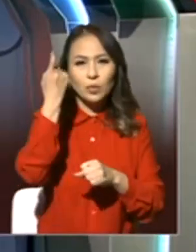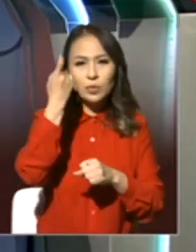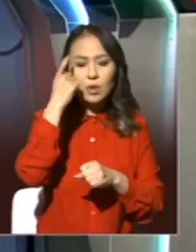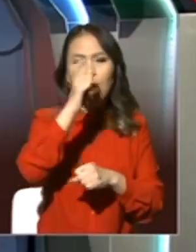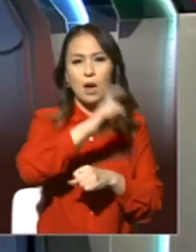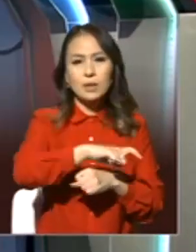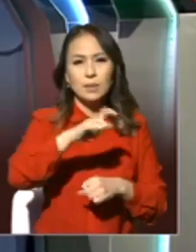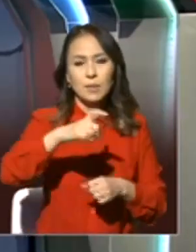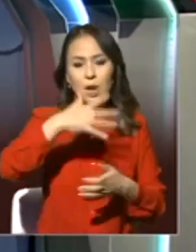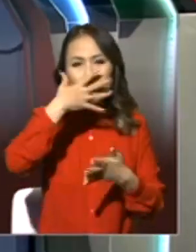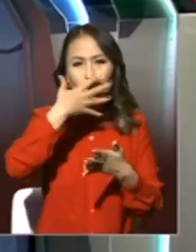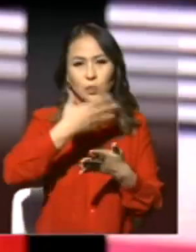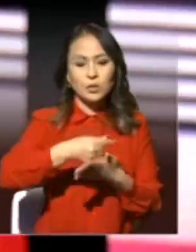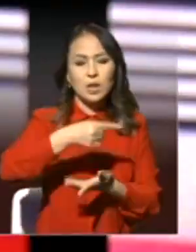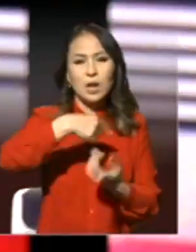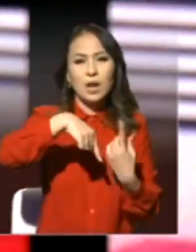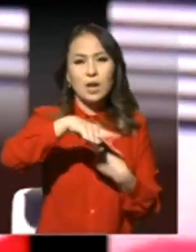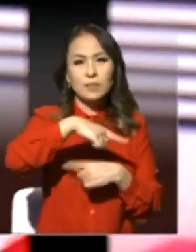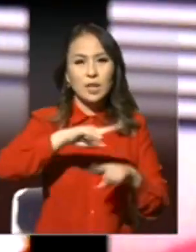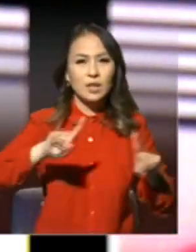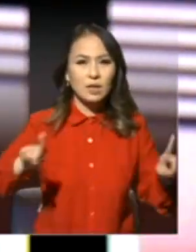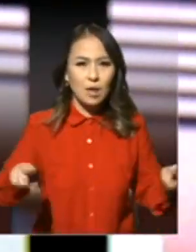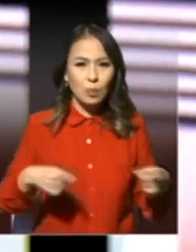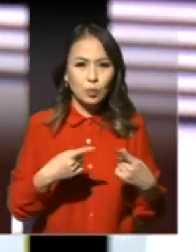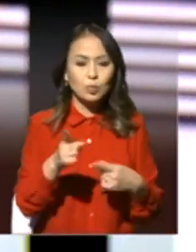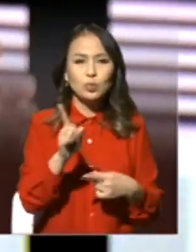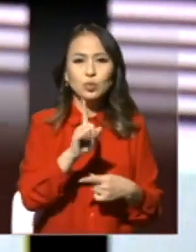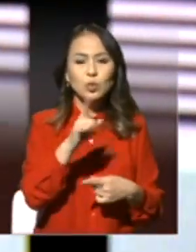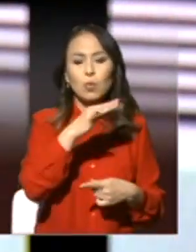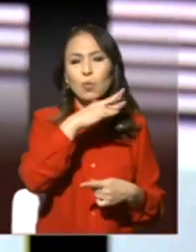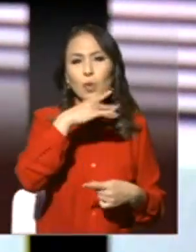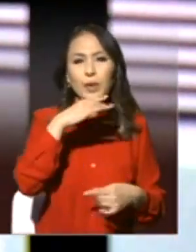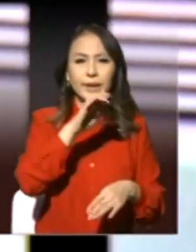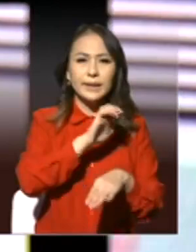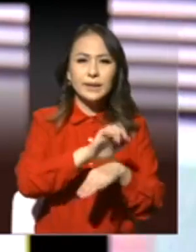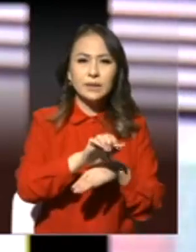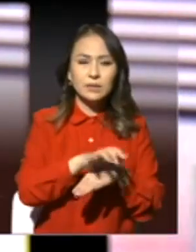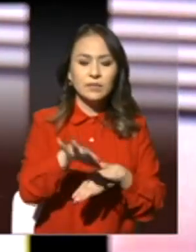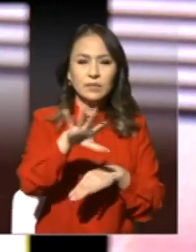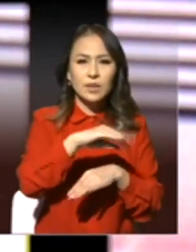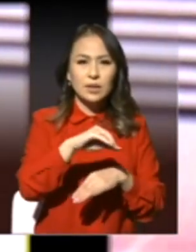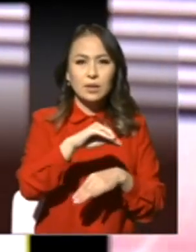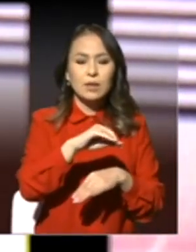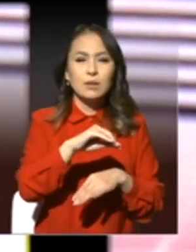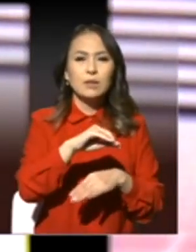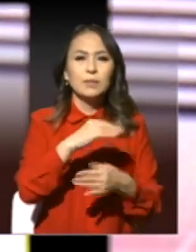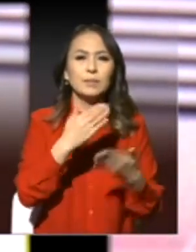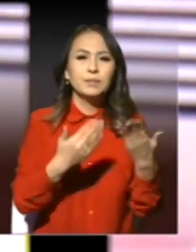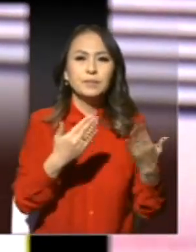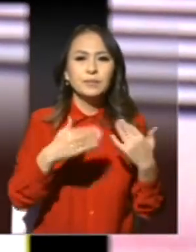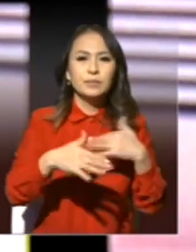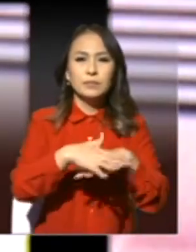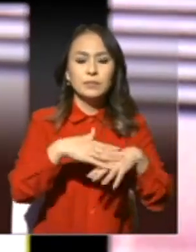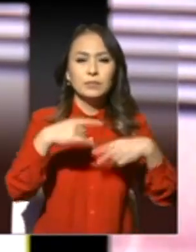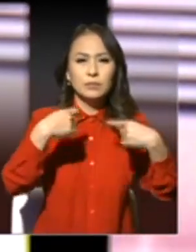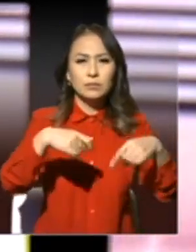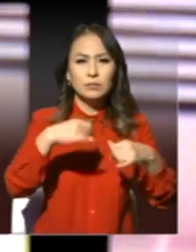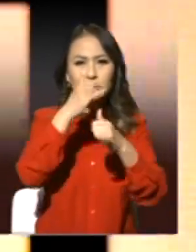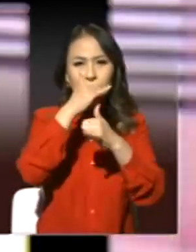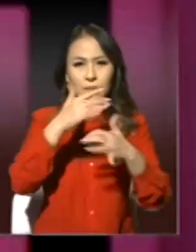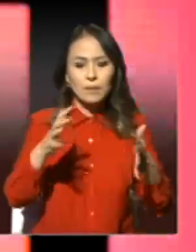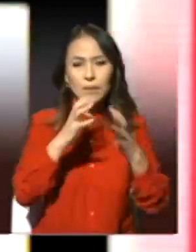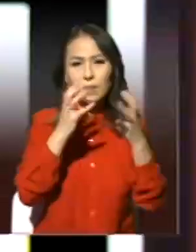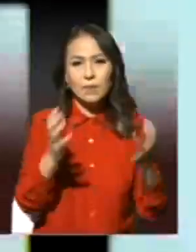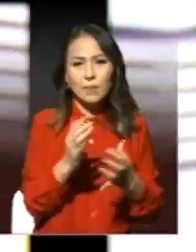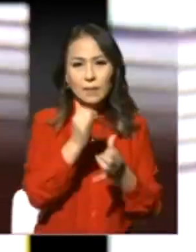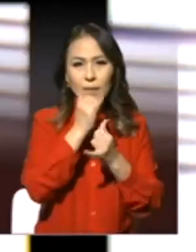азаматтар өздерінің кәсіптерін дамыту үшін осылай көптеген жаңағы егістік өнімдердің барлығын өндіріп шығарады, оны нарыққа сата алмайды, не болмаса сақтай